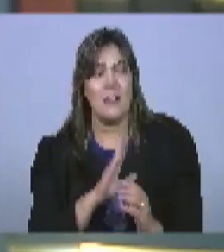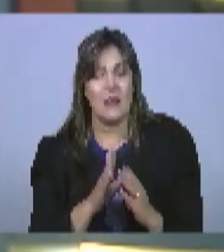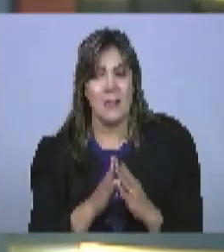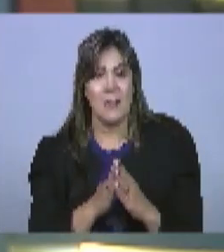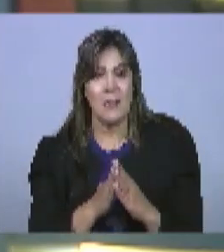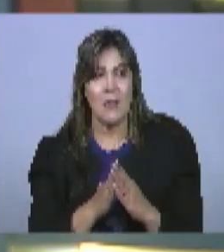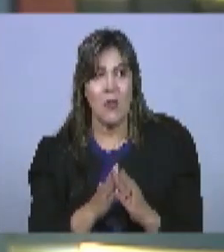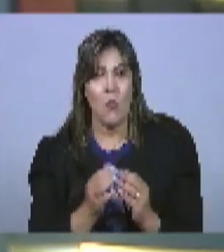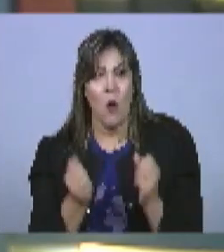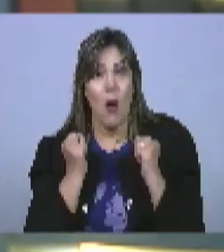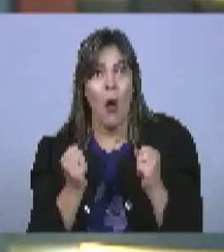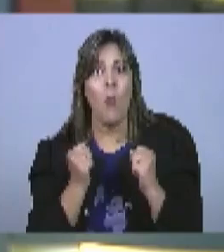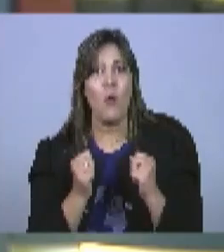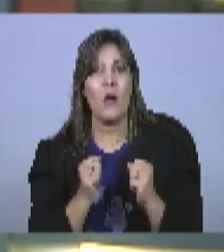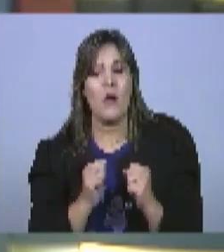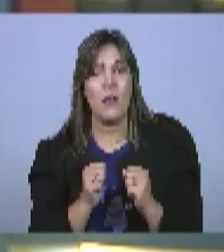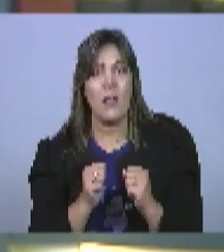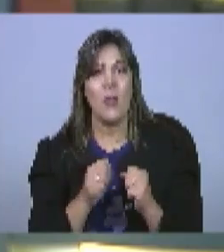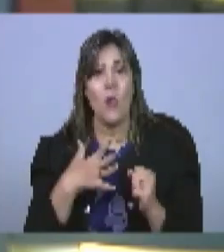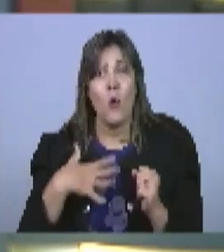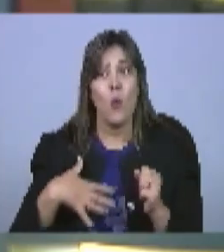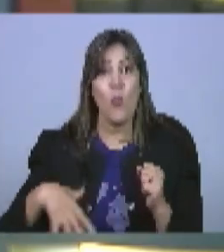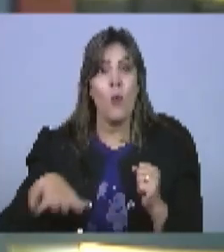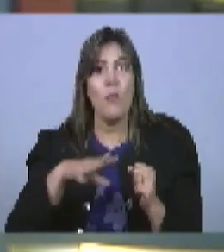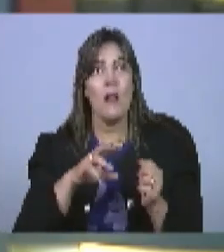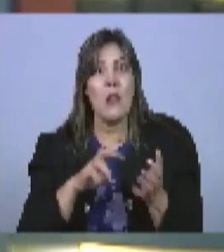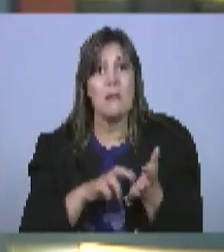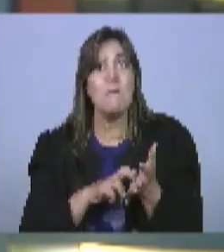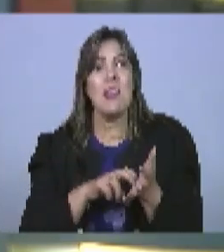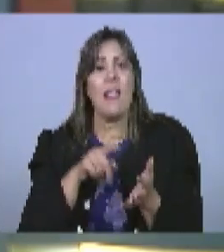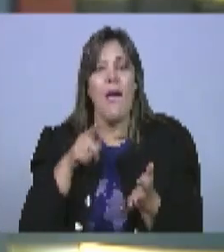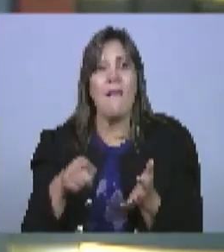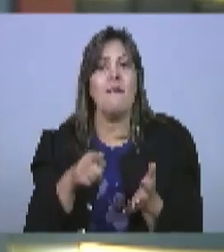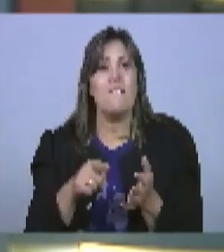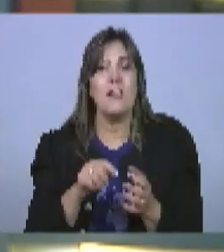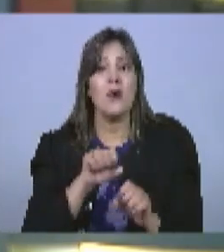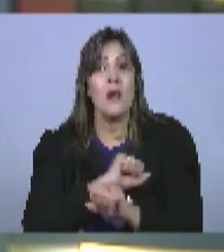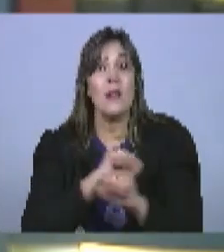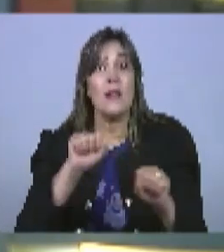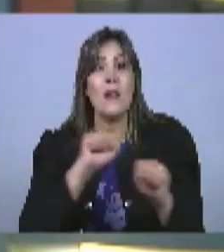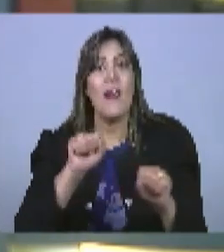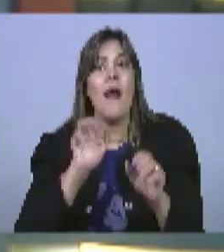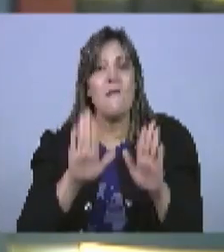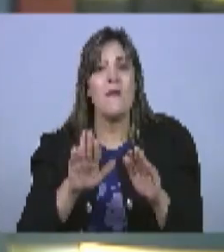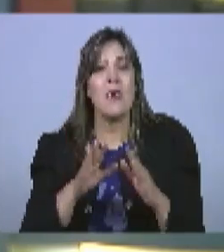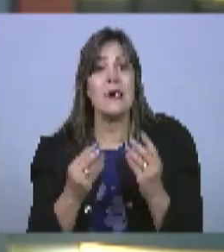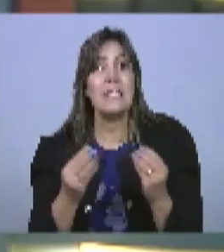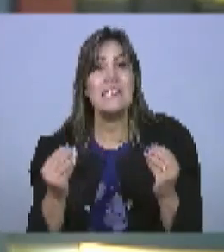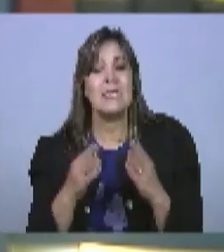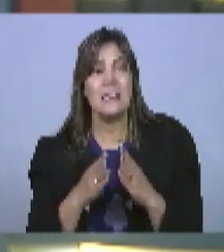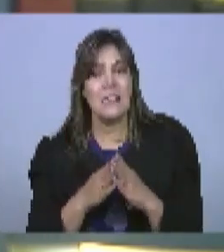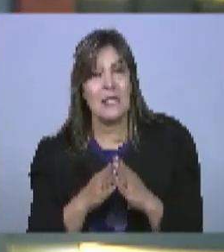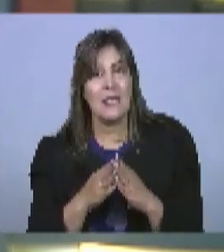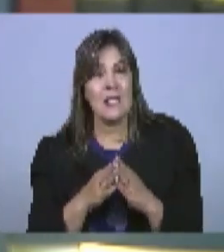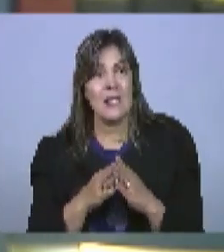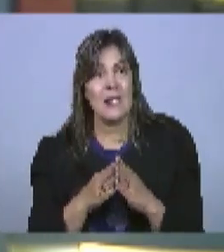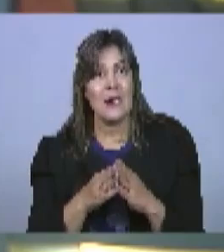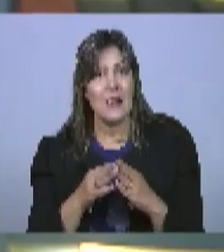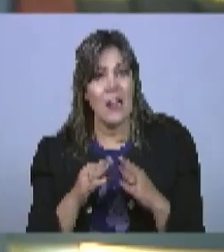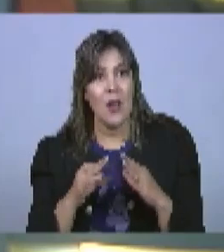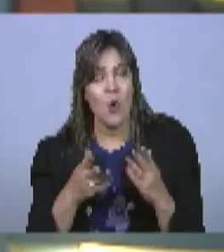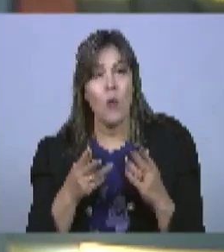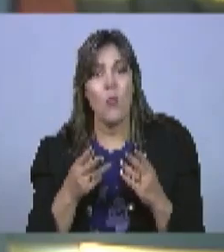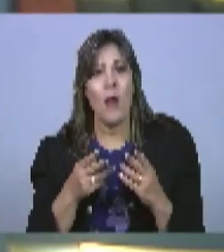والذي يخشى منه في المنطقه او يصور هكذا من خلال ا المختلفه والميليشيات